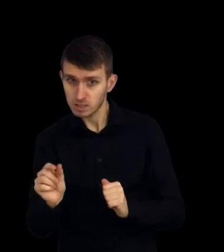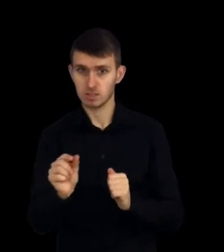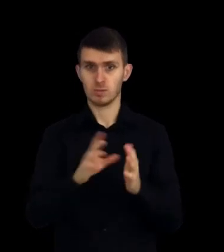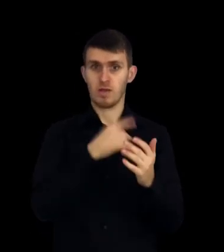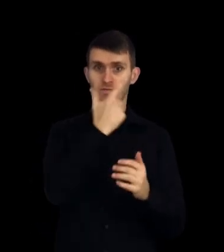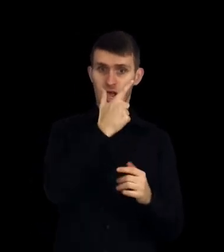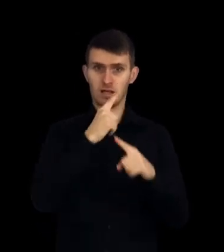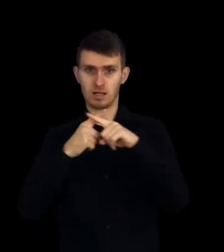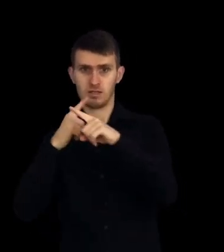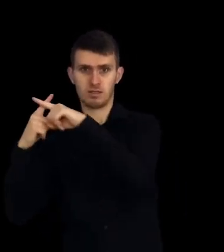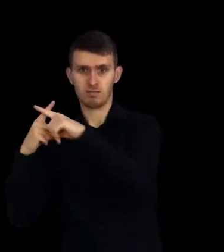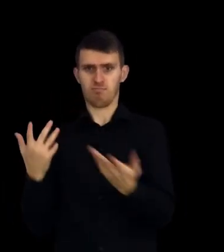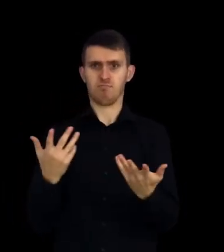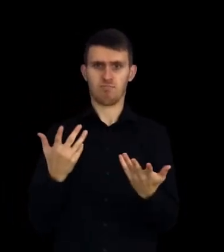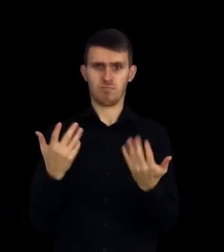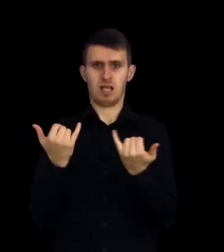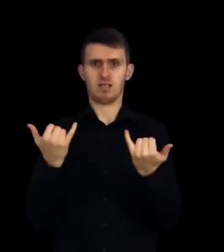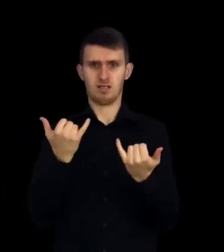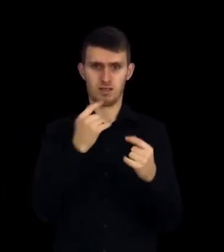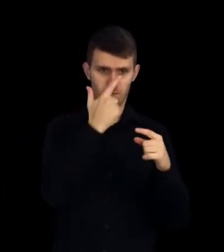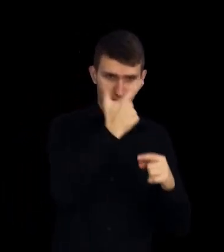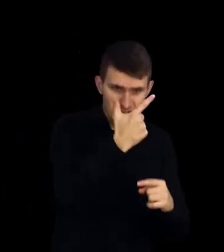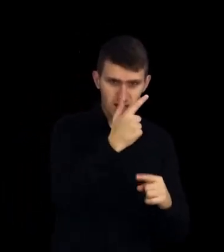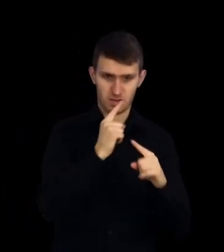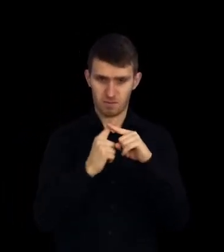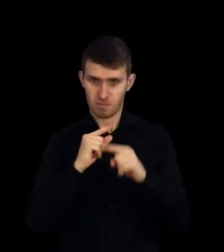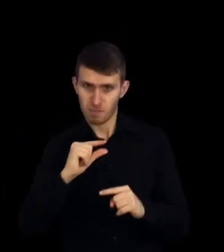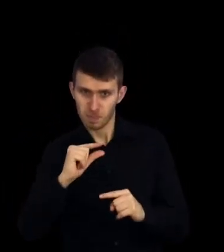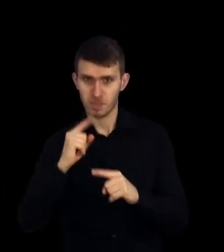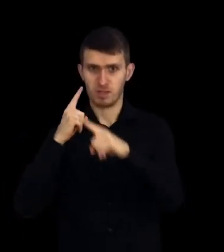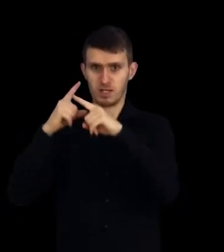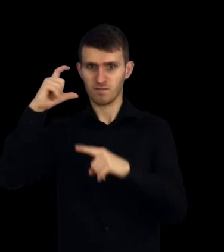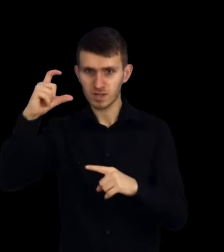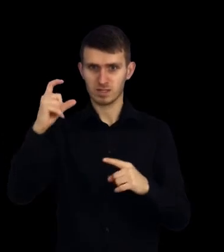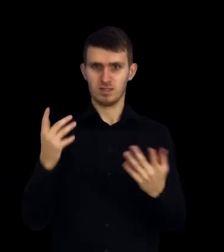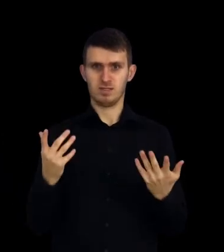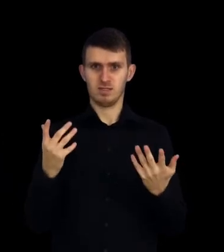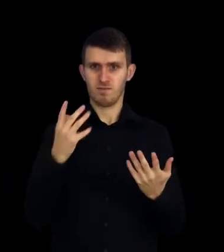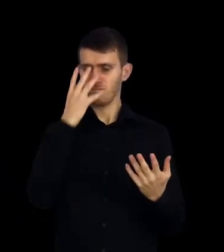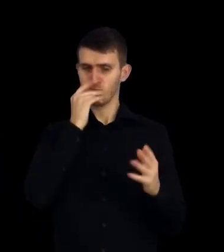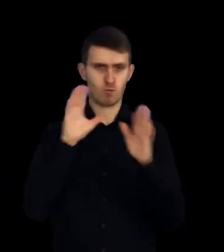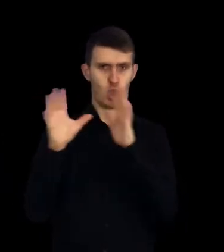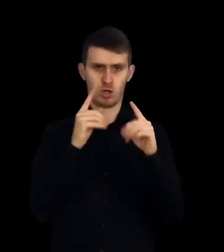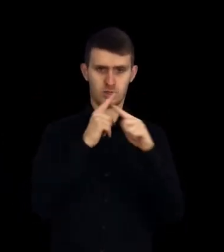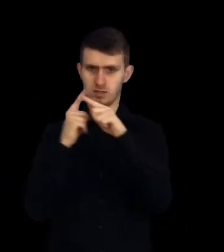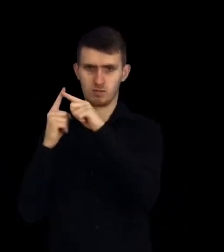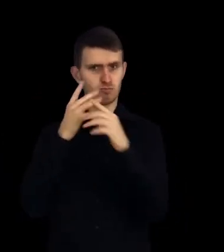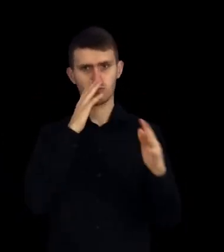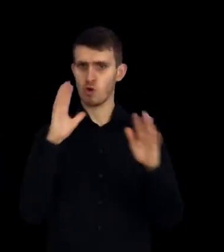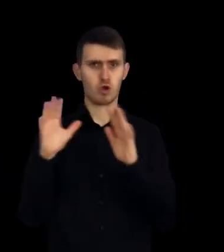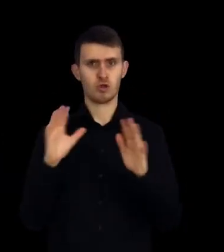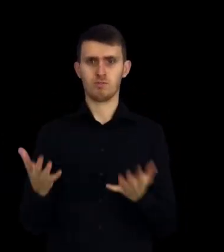użyć zmiennej i napisać dwa razy x to jeśli użyje tego jako znaku mnożenia uzyskam coś takiego